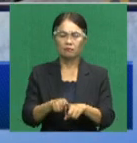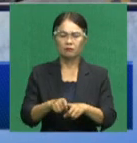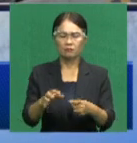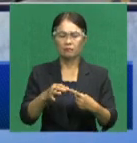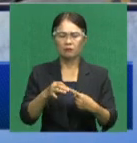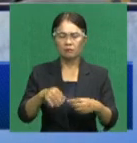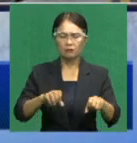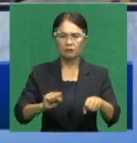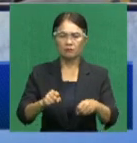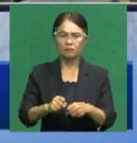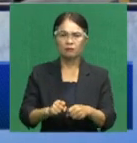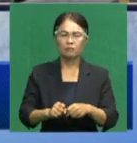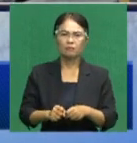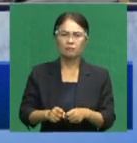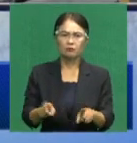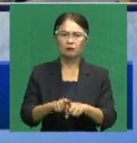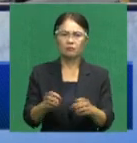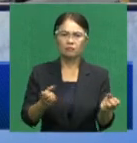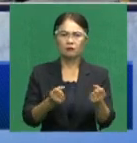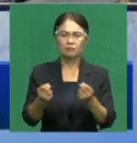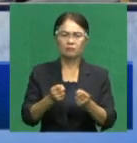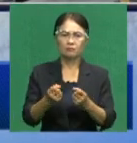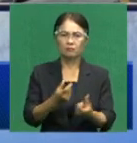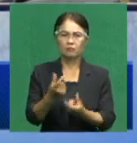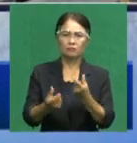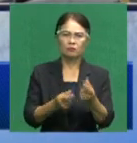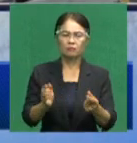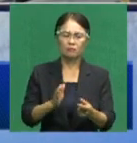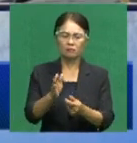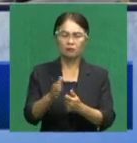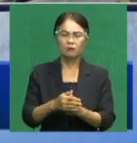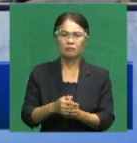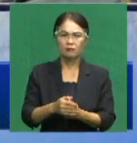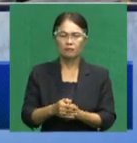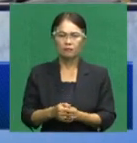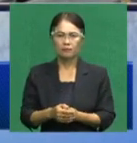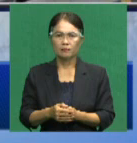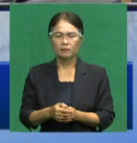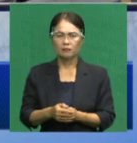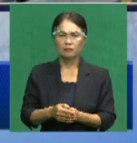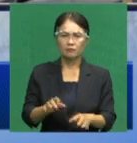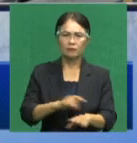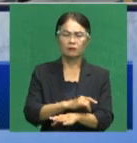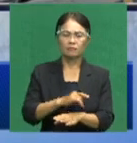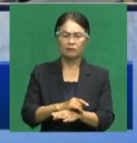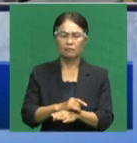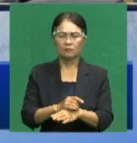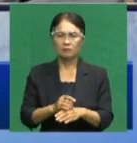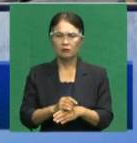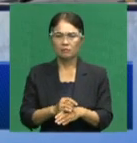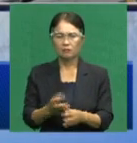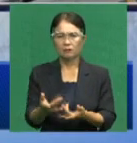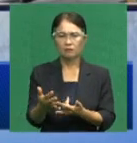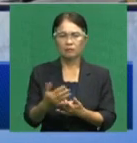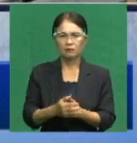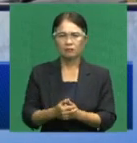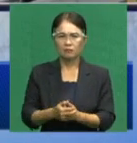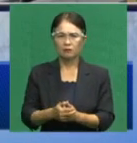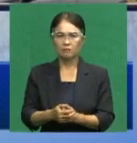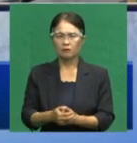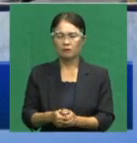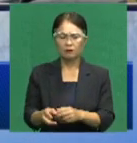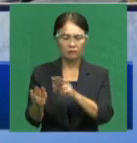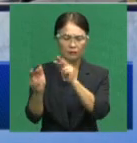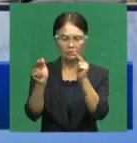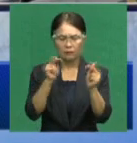แท้คือมันโตหายมันโตก็โดยเฉพาะรถยนต์นั่งคือทัวร์ดำเนินเลื่อนแต่ต้องสำหรับในเปลได้กลุ่มปุ่งรองจำการไล่ตัวขน